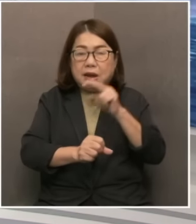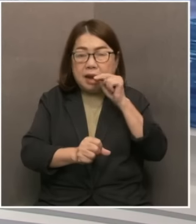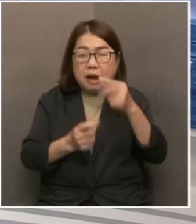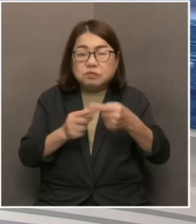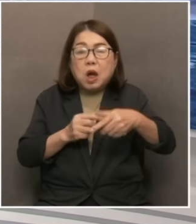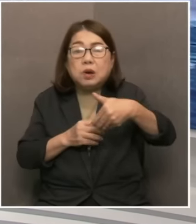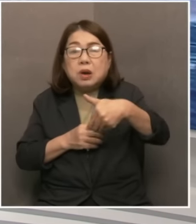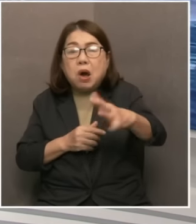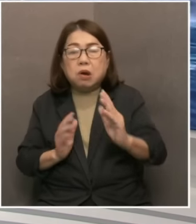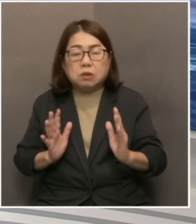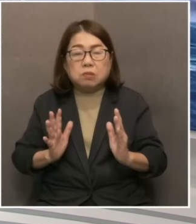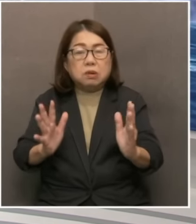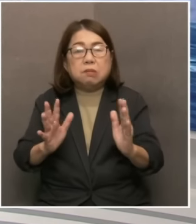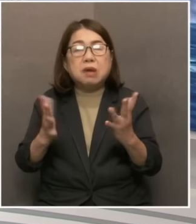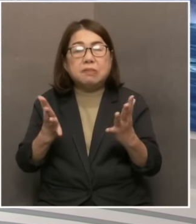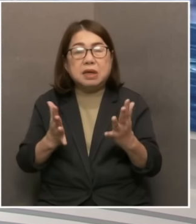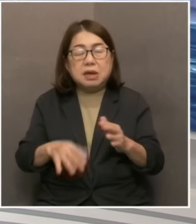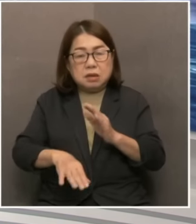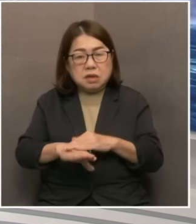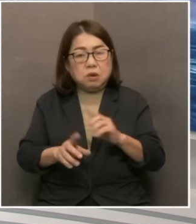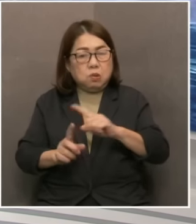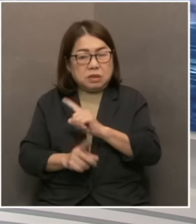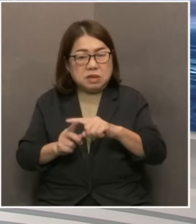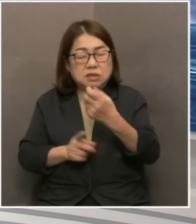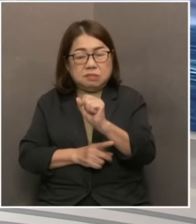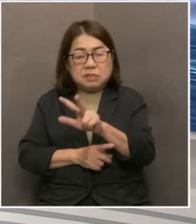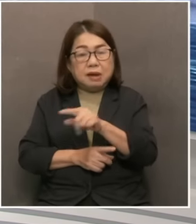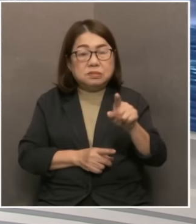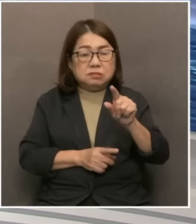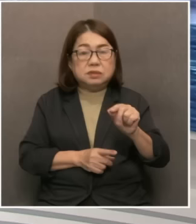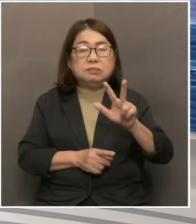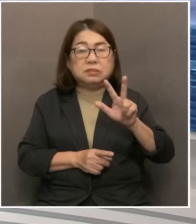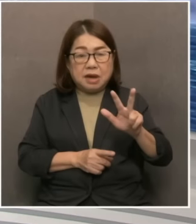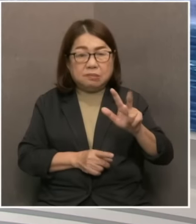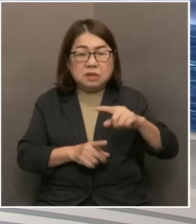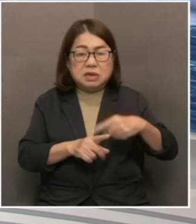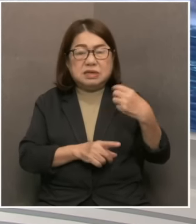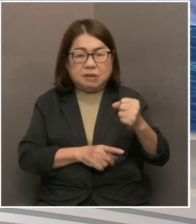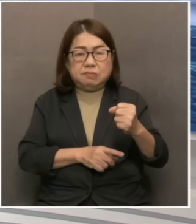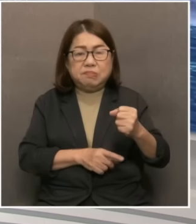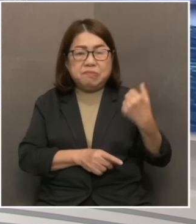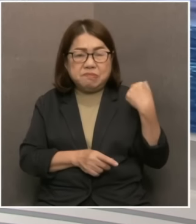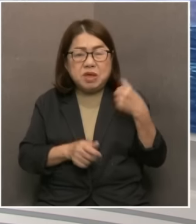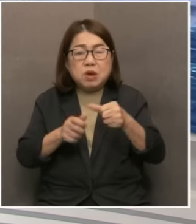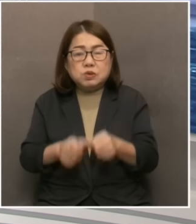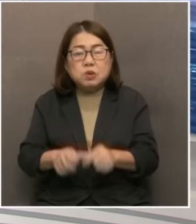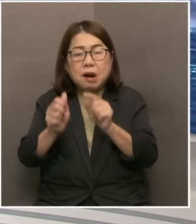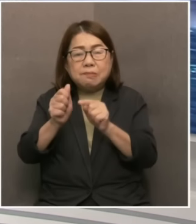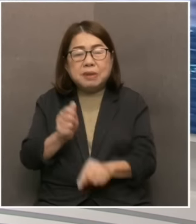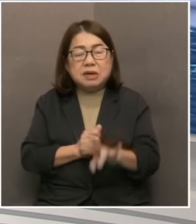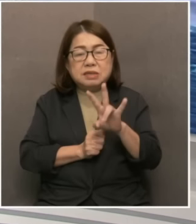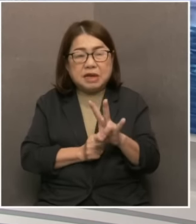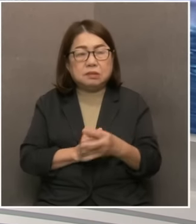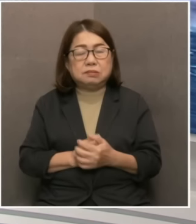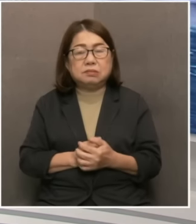คะเป็นคำเตือนระหว่างวันที่ 13-23ตุลาคม 2567จะมี 7เขตด้วยกันนะคะ 16